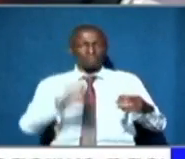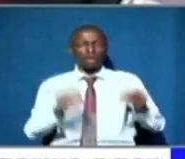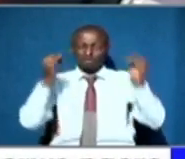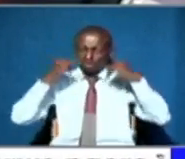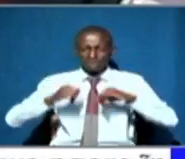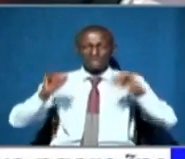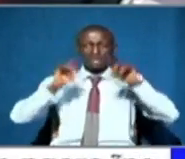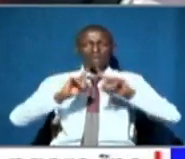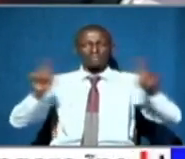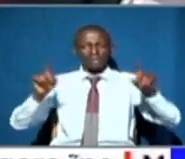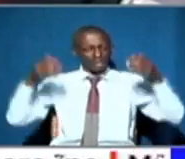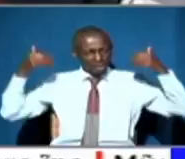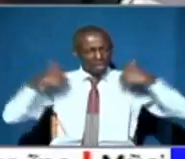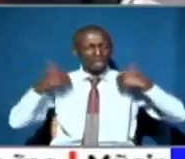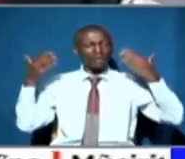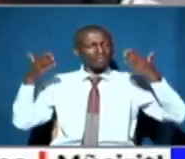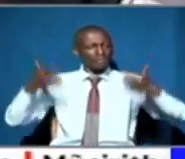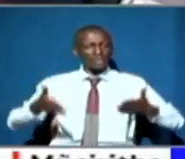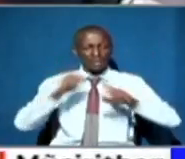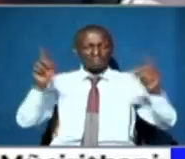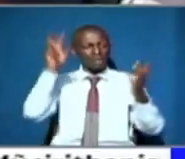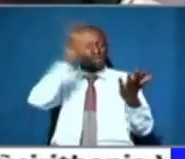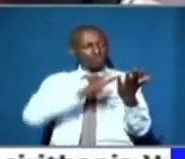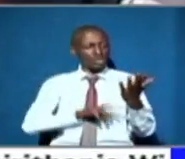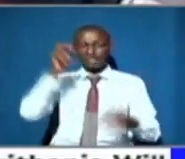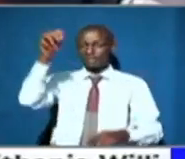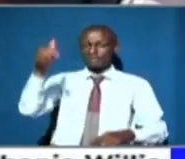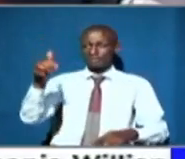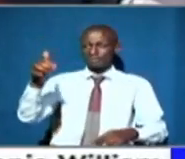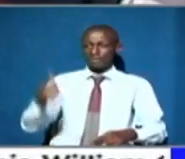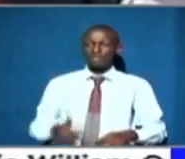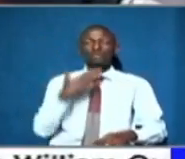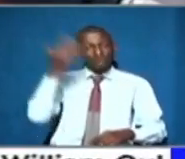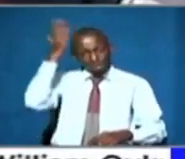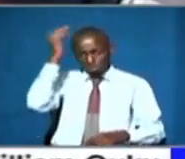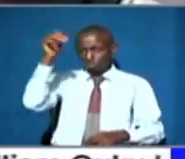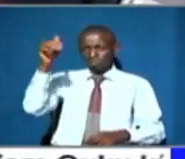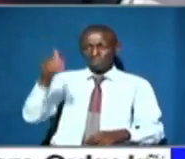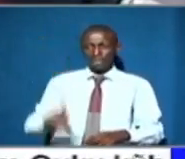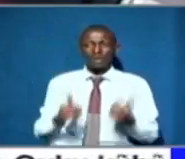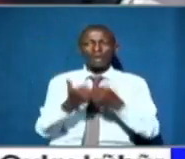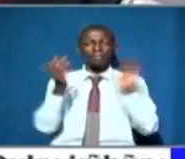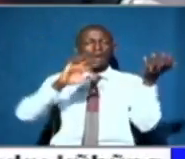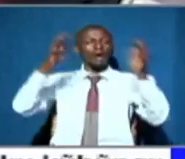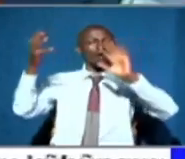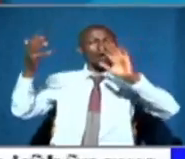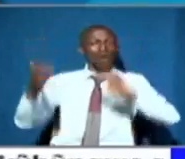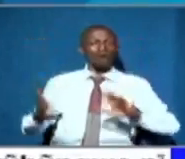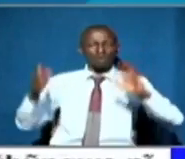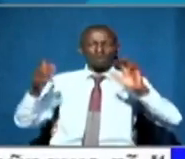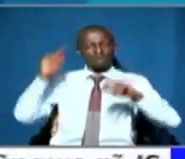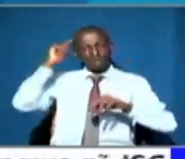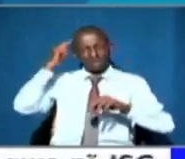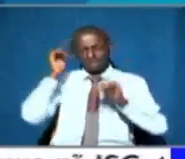meko mema fuku mema fuku ine mekuo idhu ni idhu tutathomaga na tu yedaka kumenya ruu wona kidu toki ukuona giki ni kidu kieri maratu